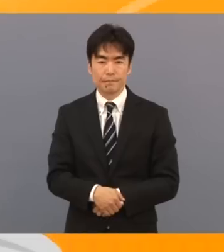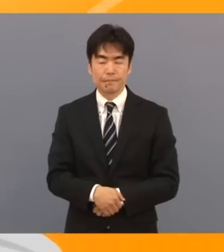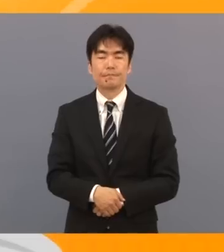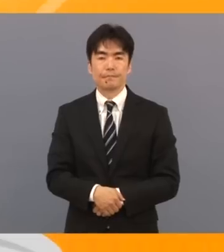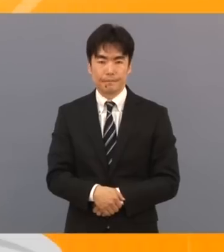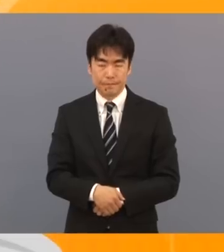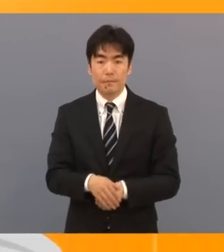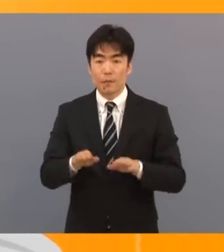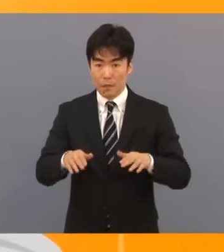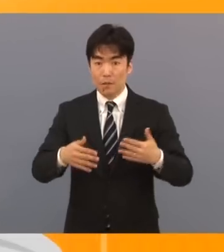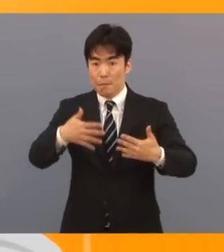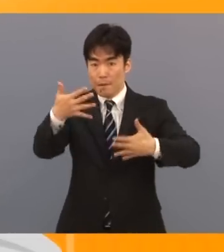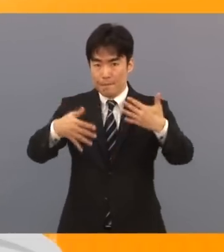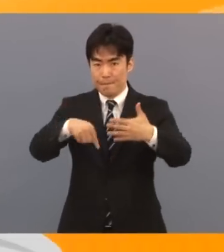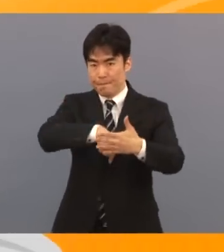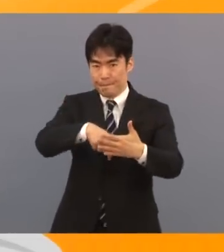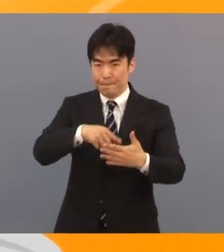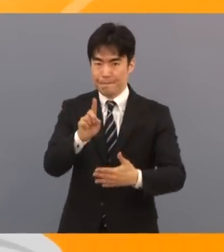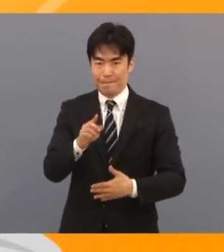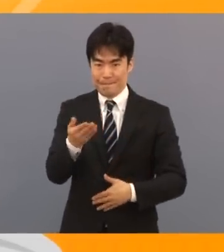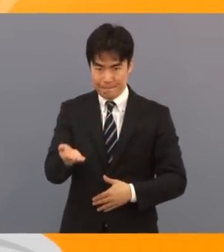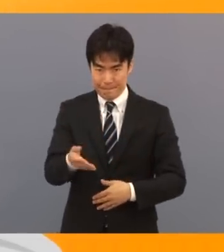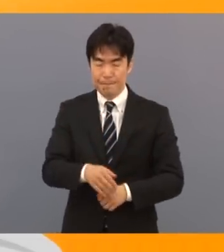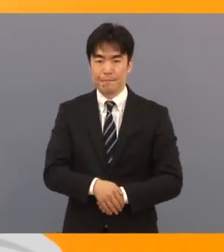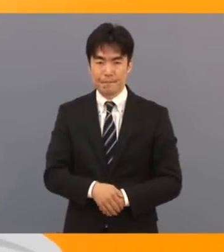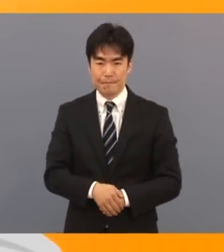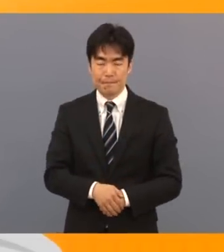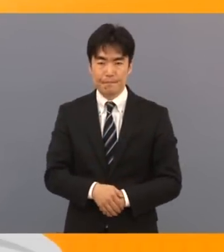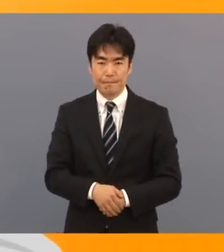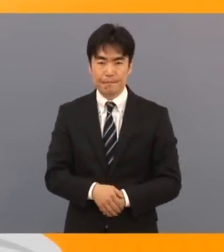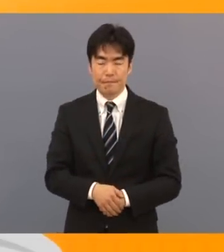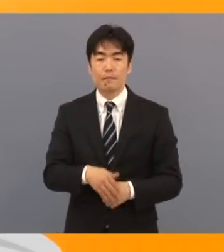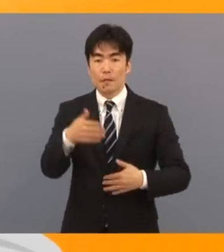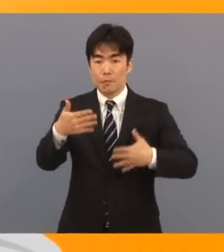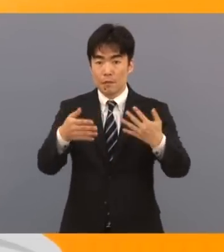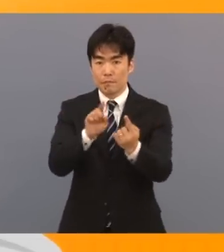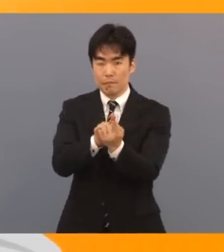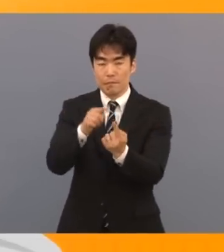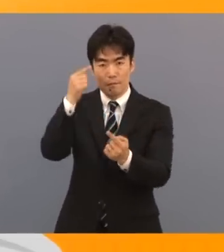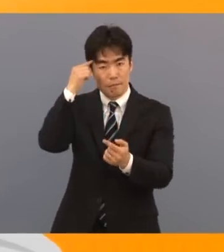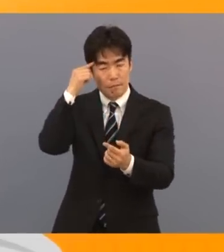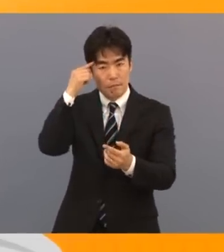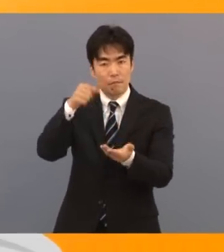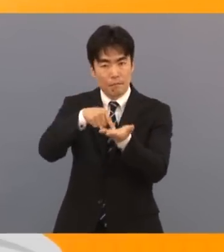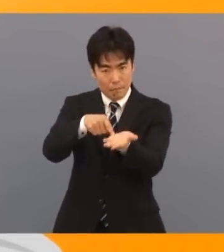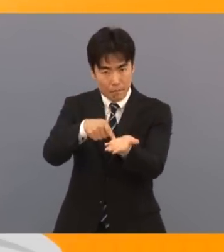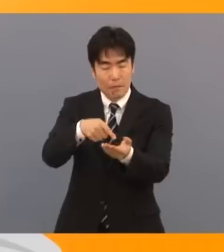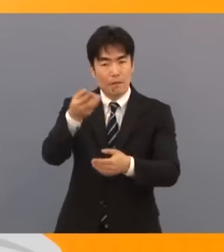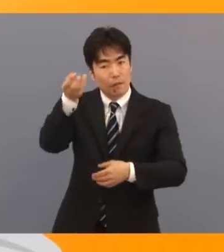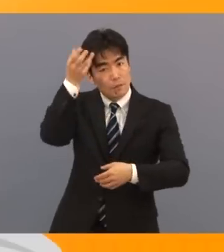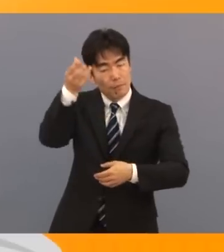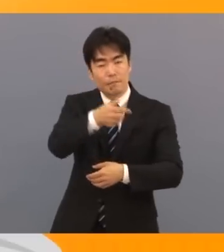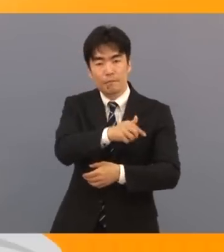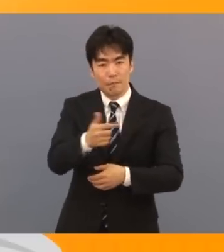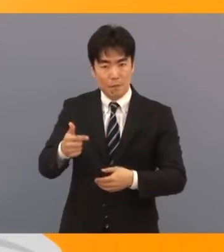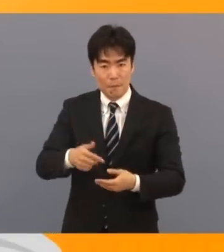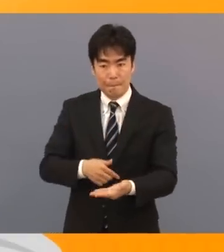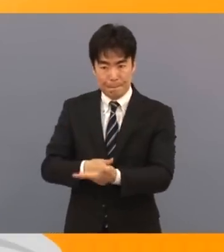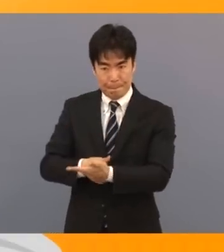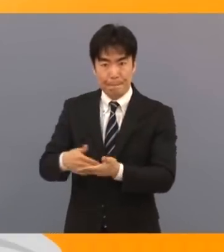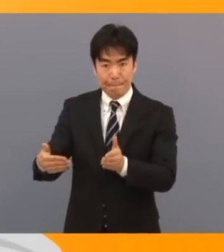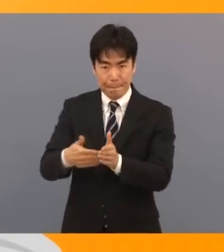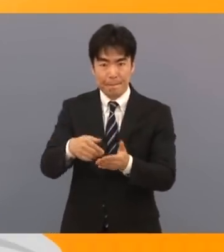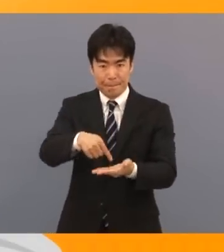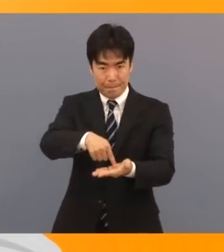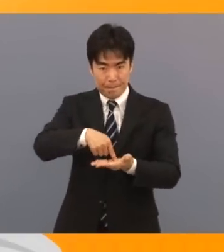さて今回のいきいき越谷いかがでしたでしょうか。番組に対するご意見ご感想は広報広聴課